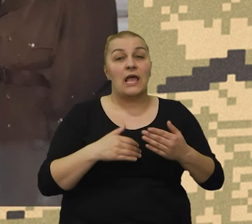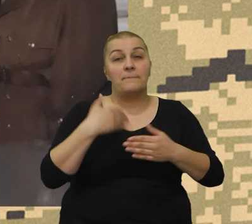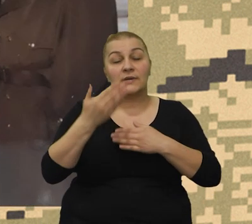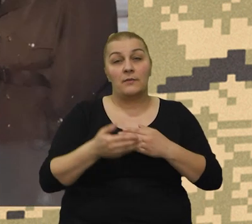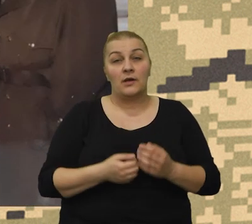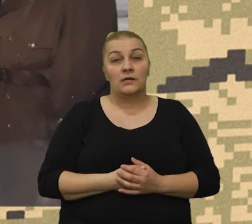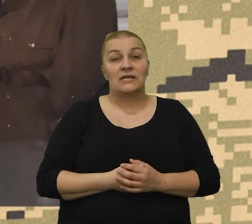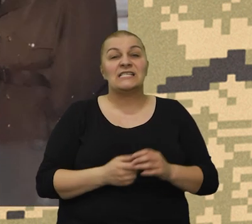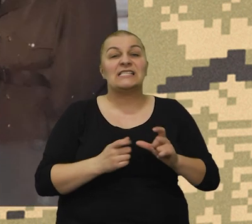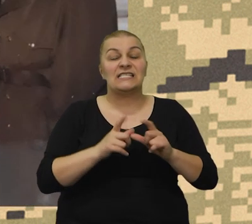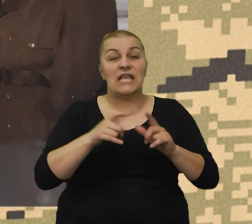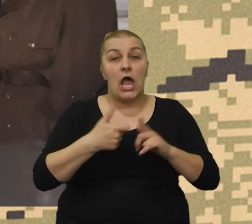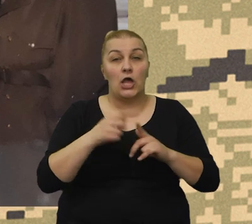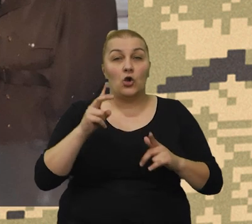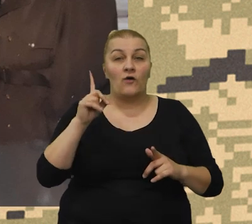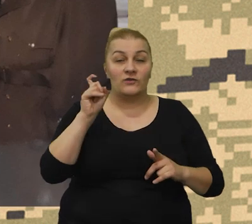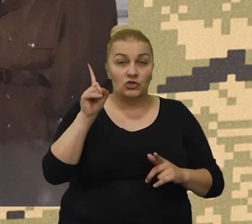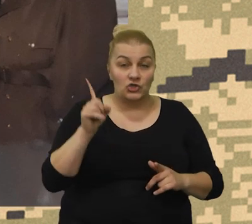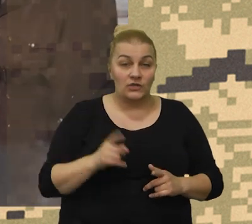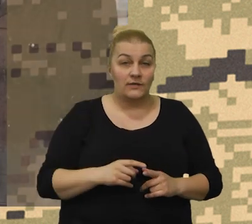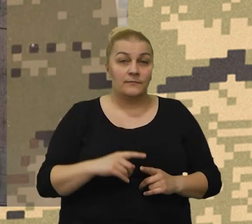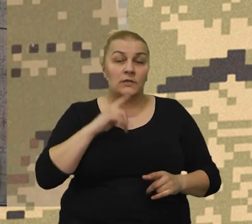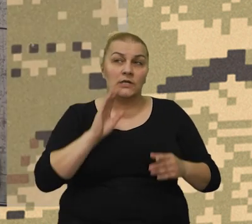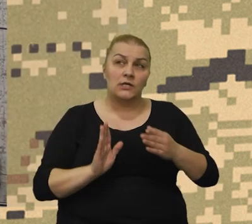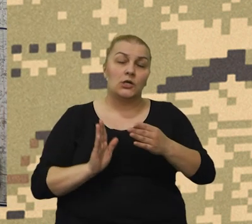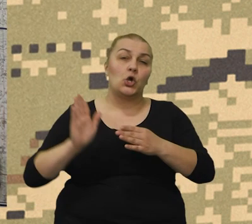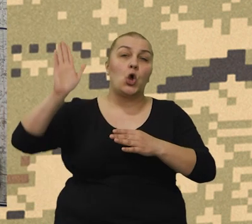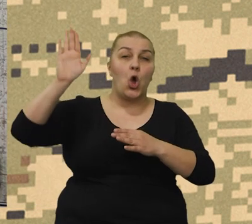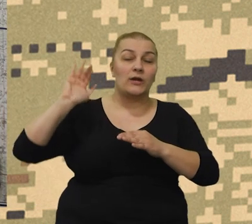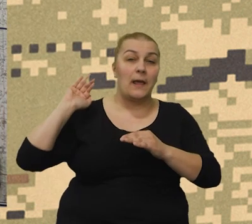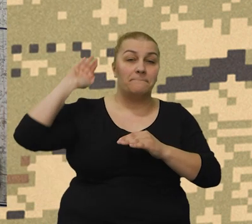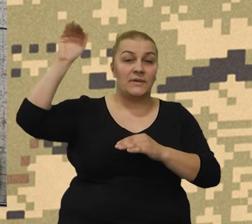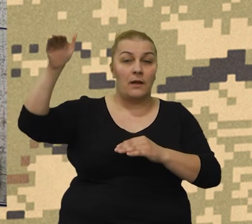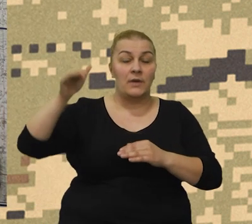Čaprazlijama, prema Budubinu Sajkovića i prema gore prema